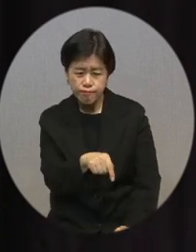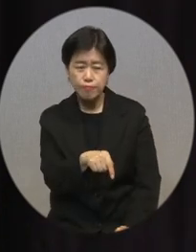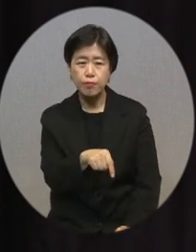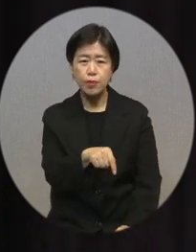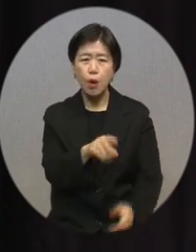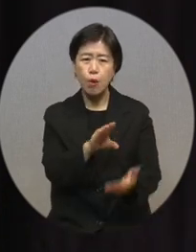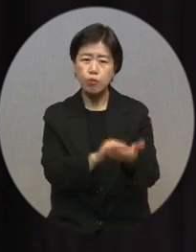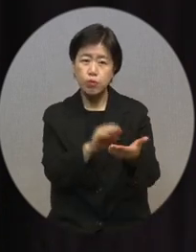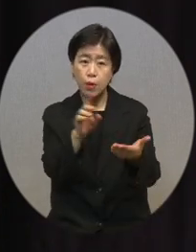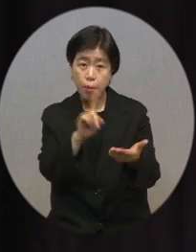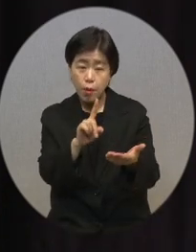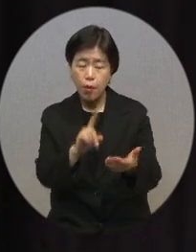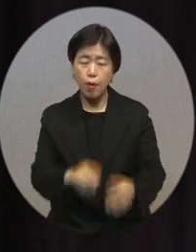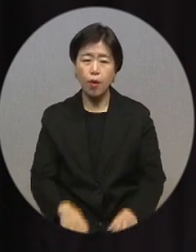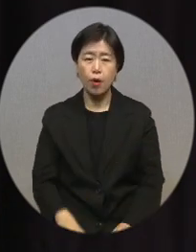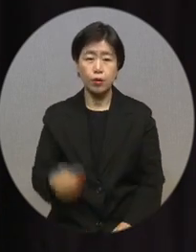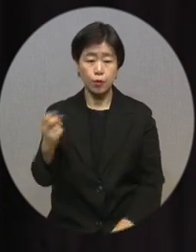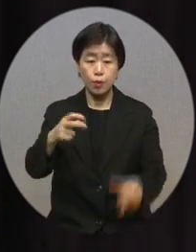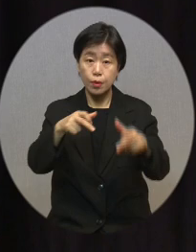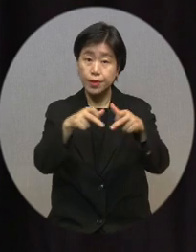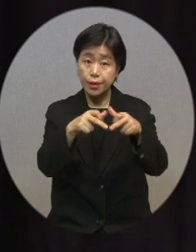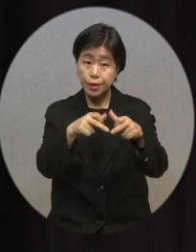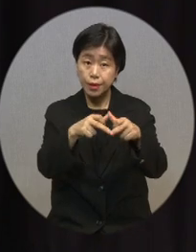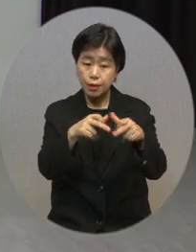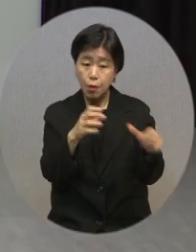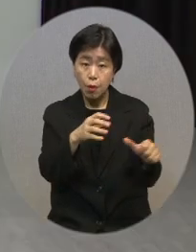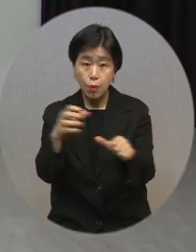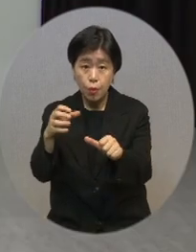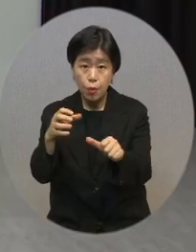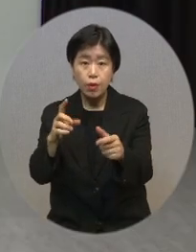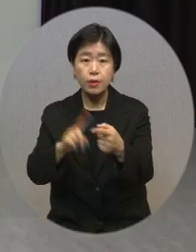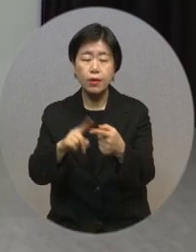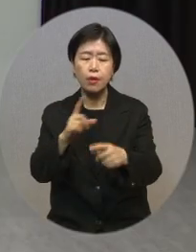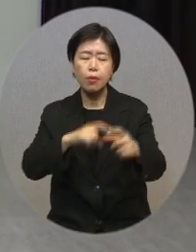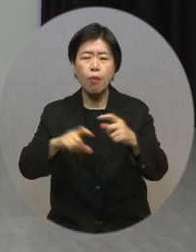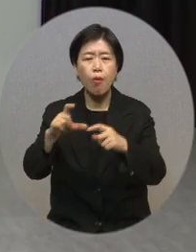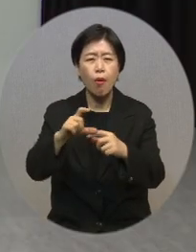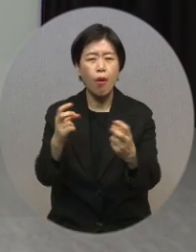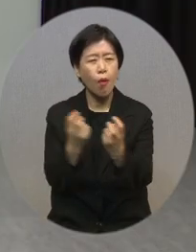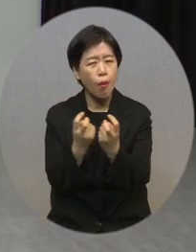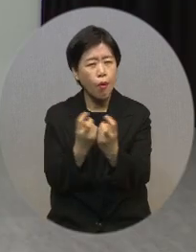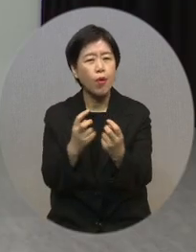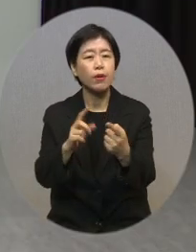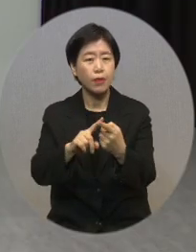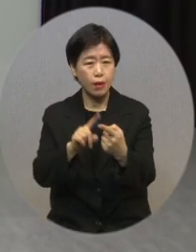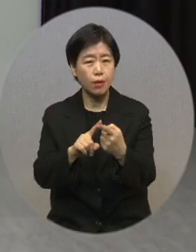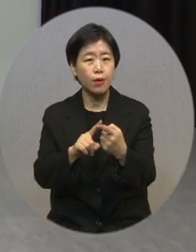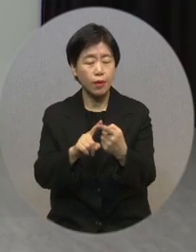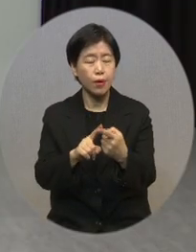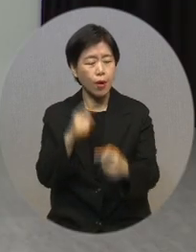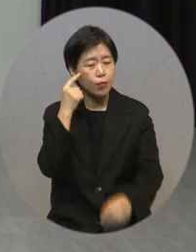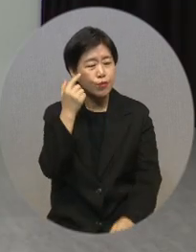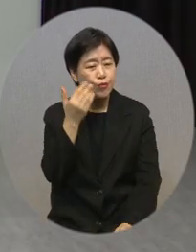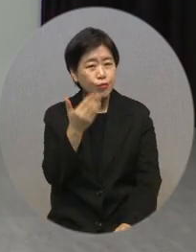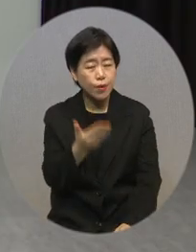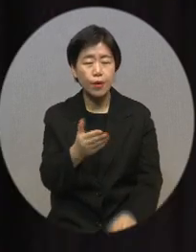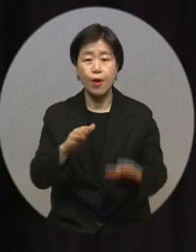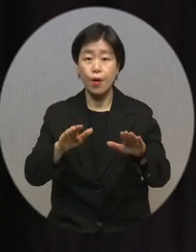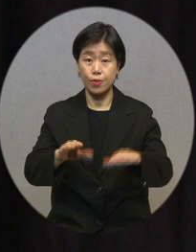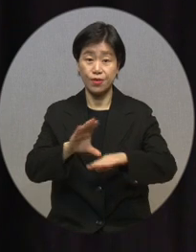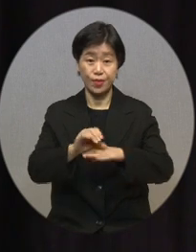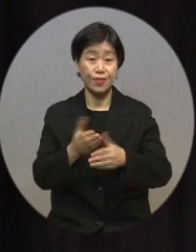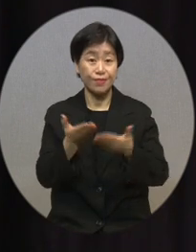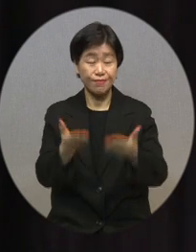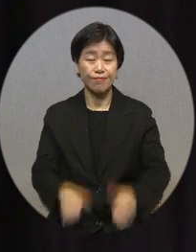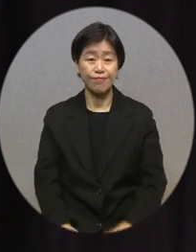무엇인지 또 장애인 고용 확대 방안은 무엇인지 직접 그 관계 차관님 모시고 물어보기로 했습니다.